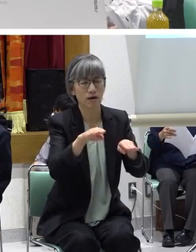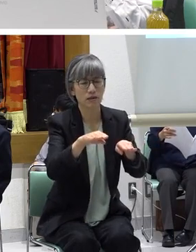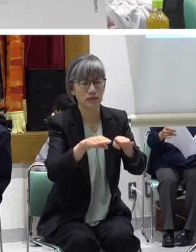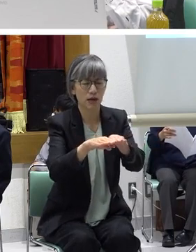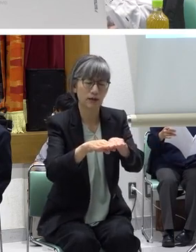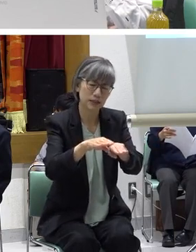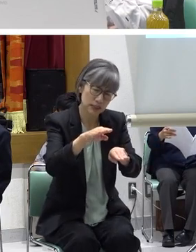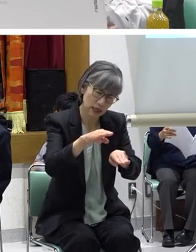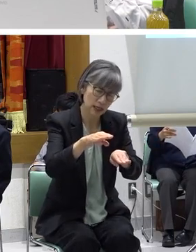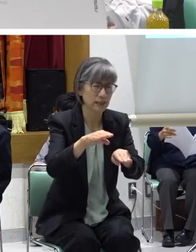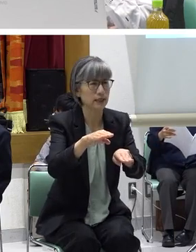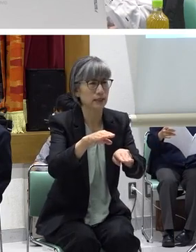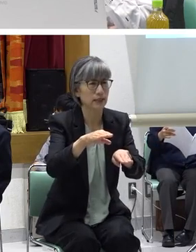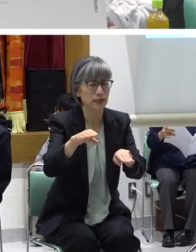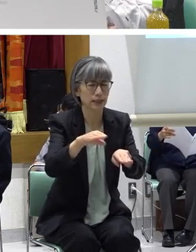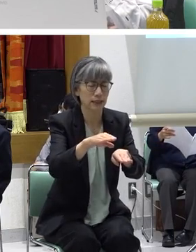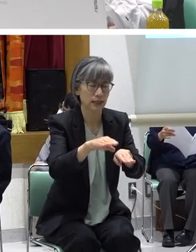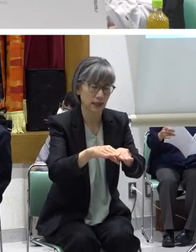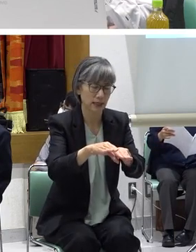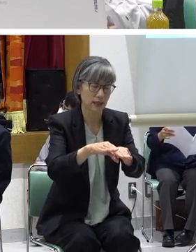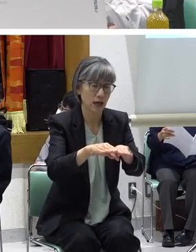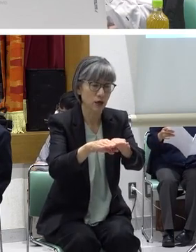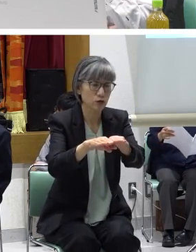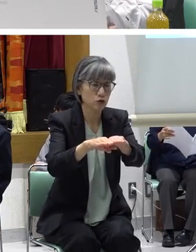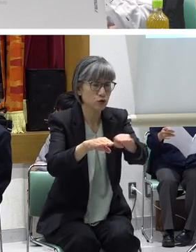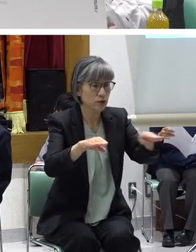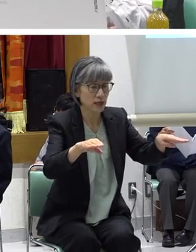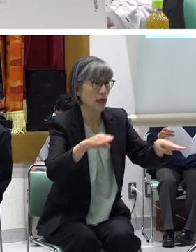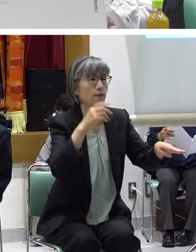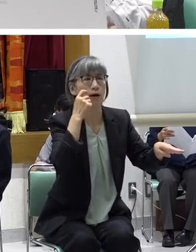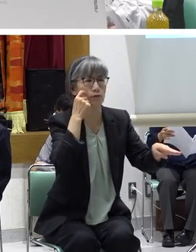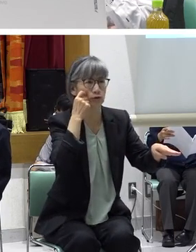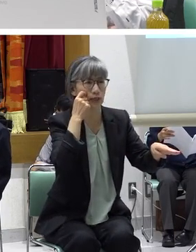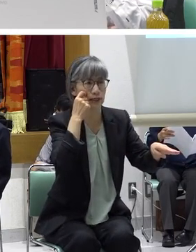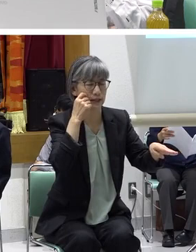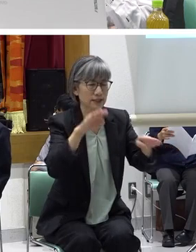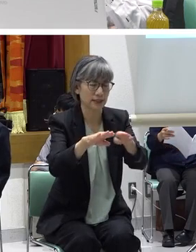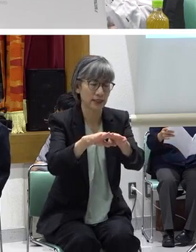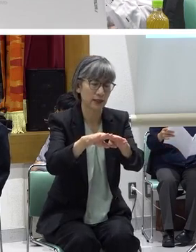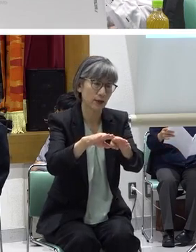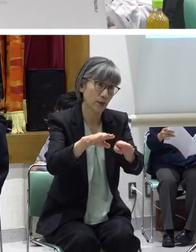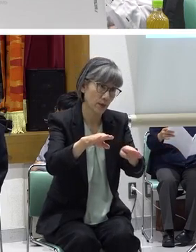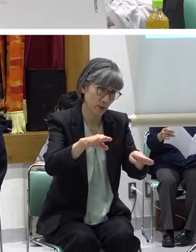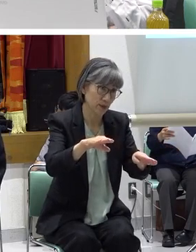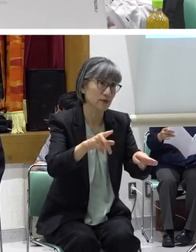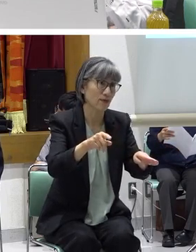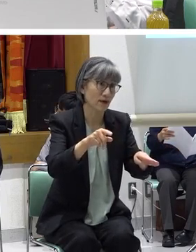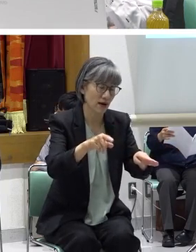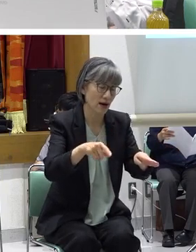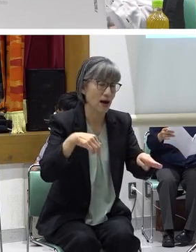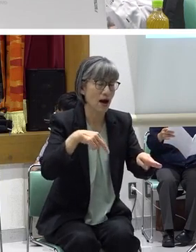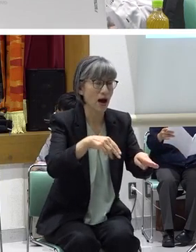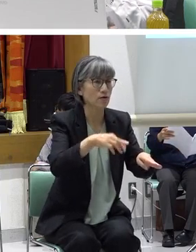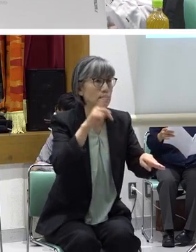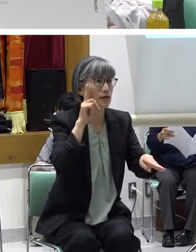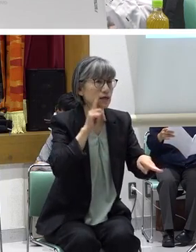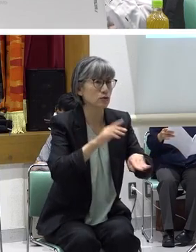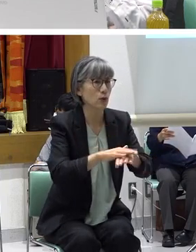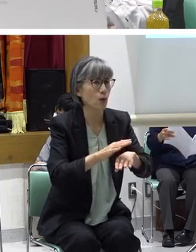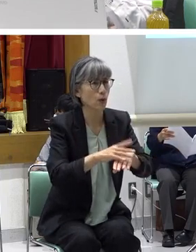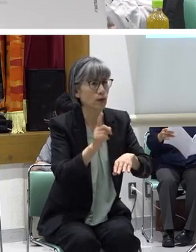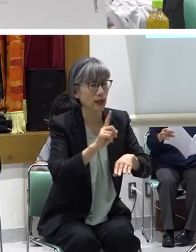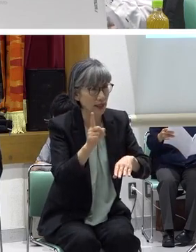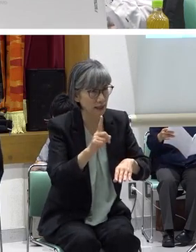って水平に作るのが難しいなど歩きやすい歩道にするにあたって苦労している理由